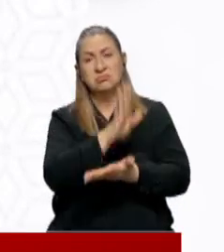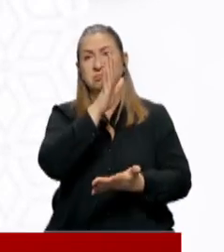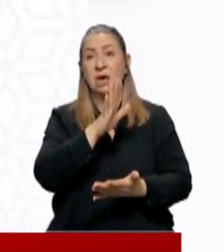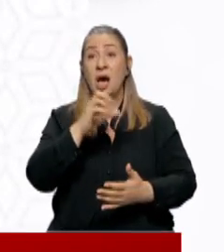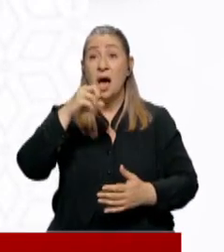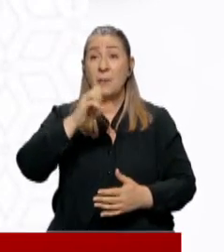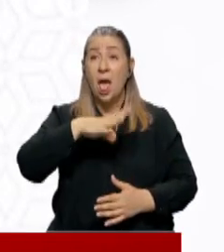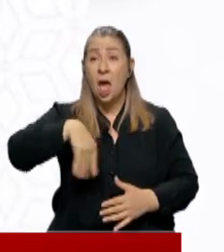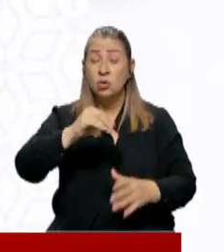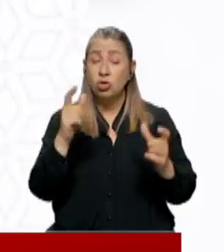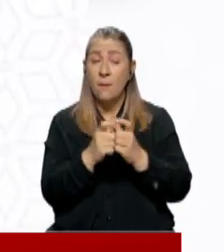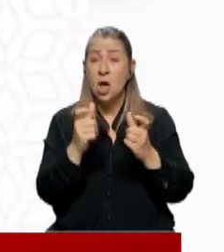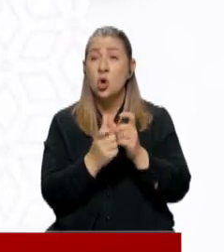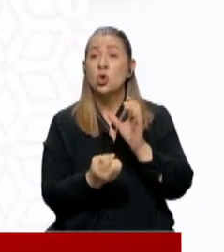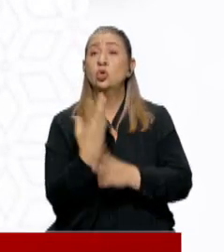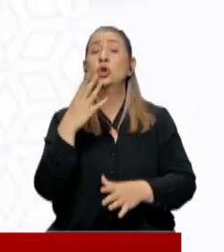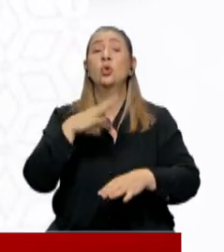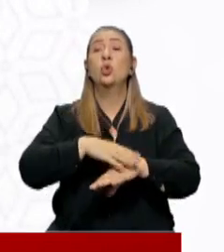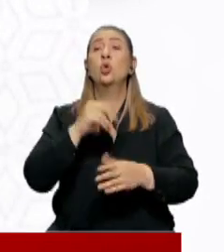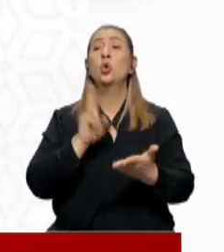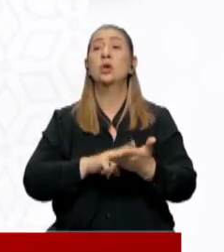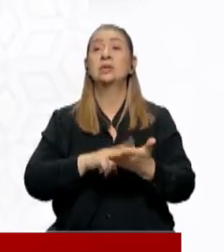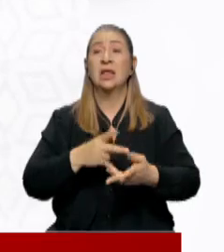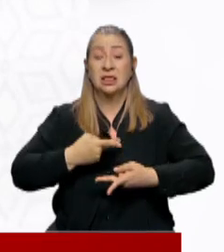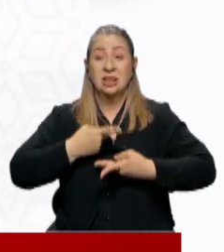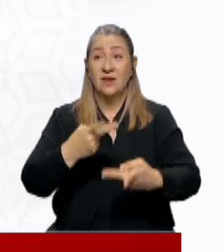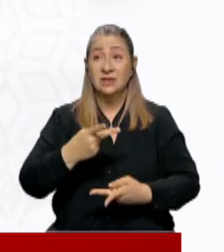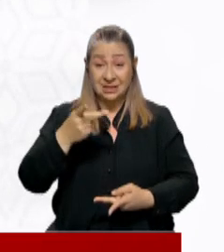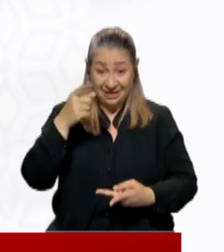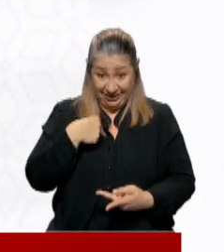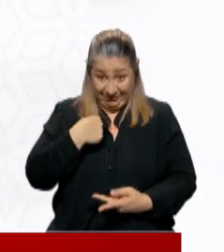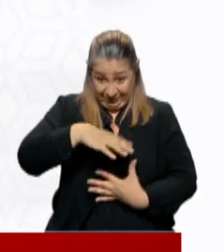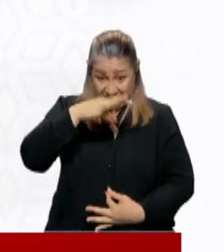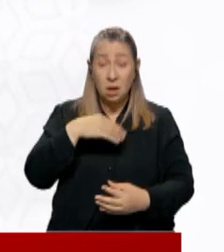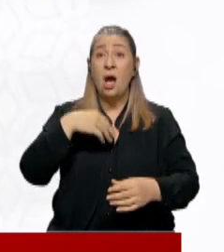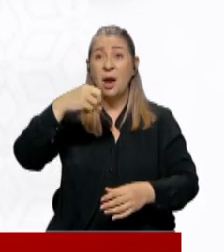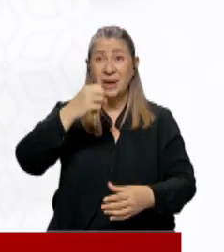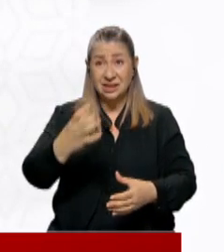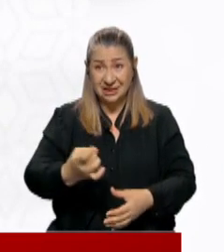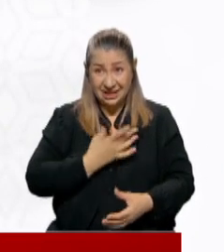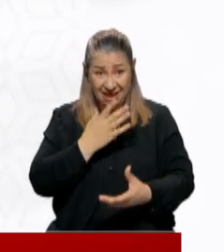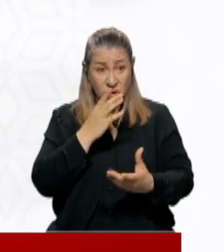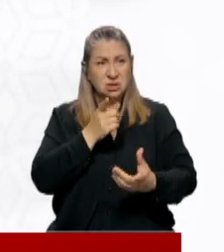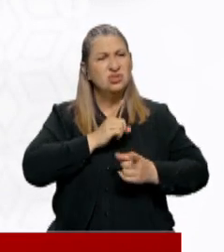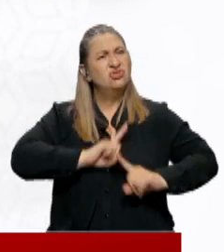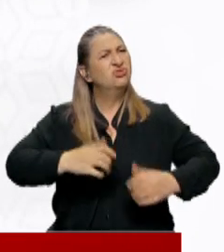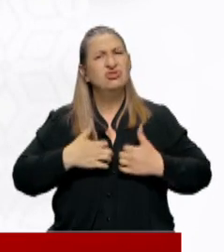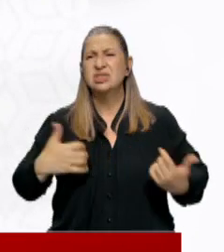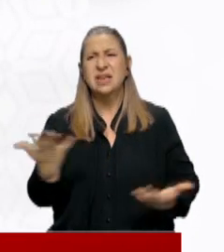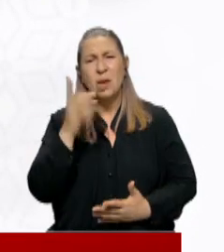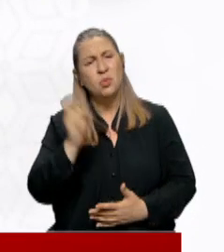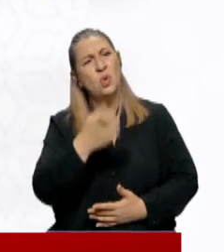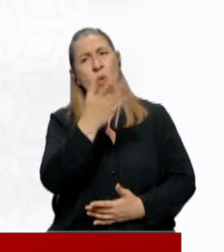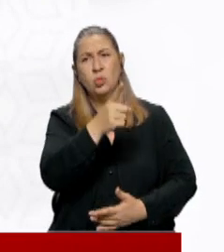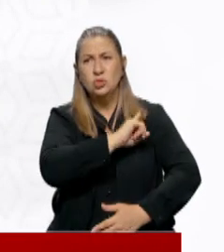AK Parti'nin her toplantısına kurucular kurulu üyesi sıfatıyla davet edilen şahsımın partiden ihracını talep edecek cüreti nereden